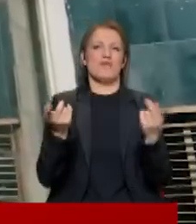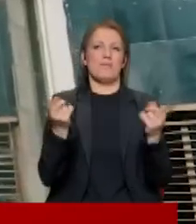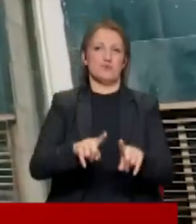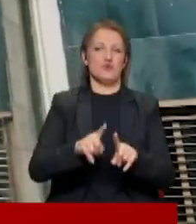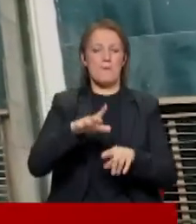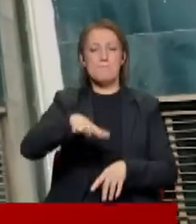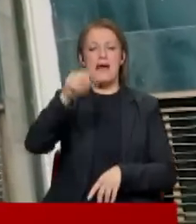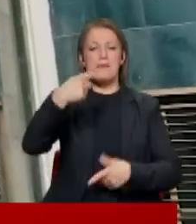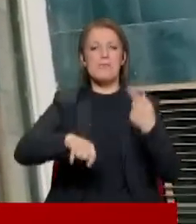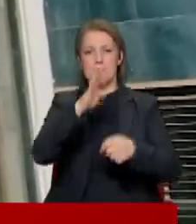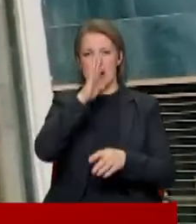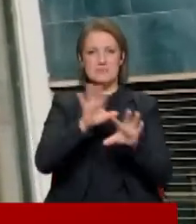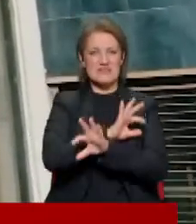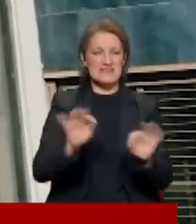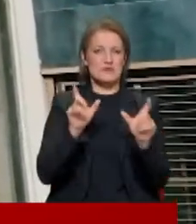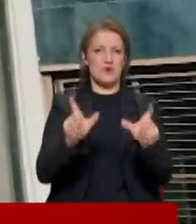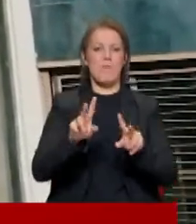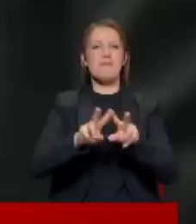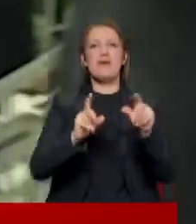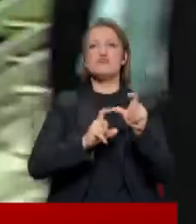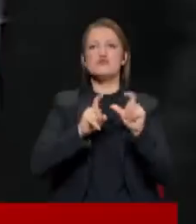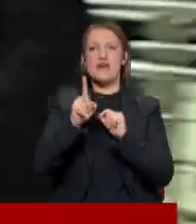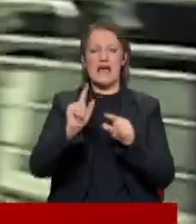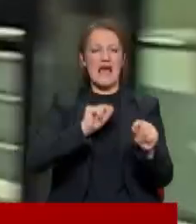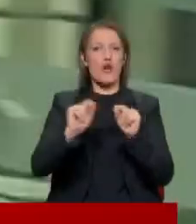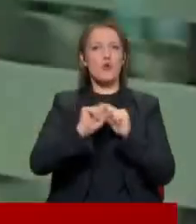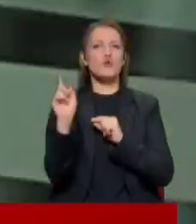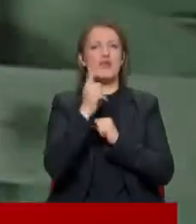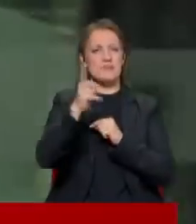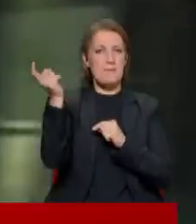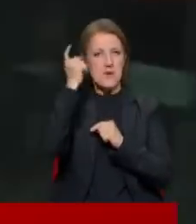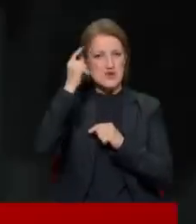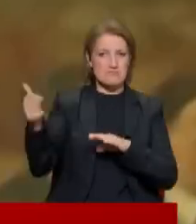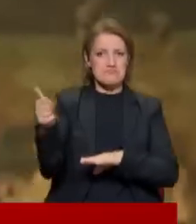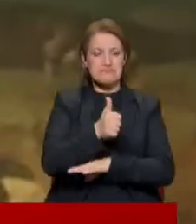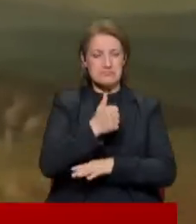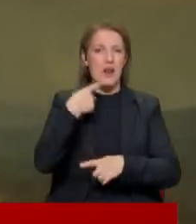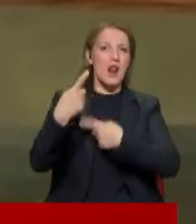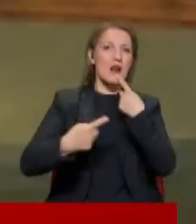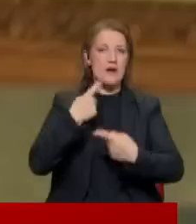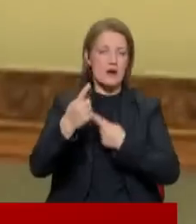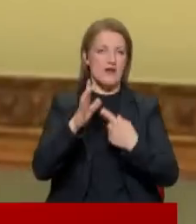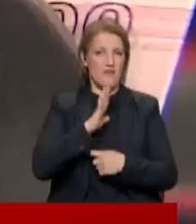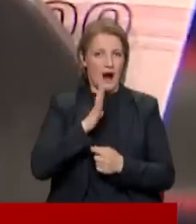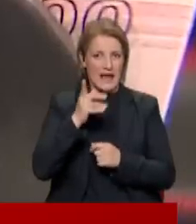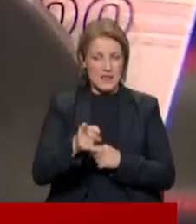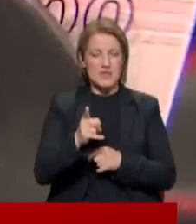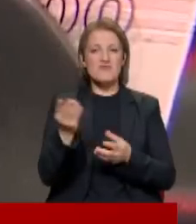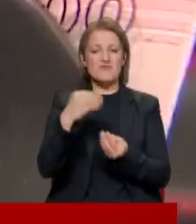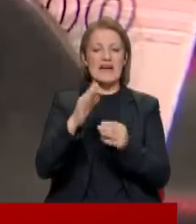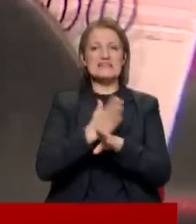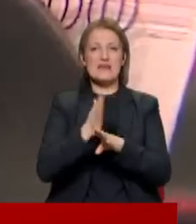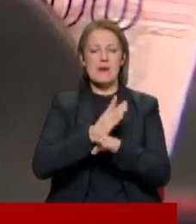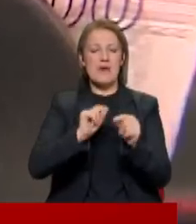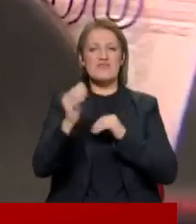Merkez Bankası'nın bağımsızlığını savunan Mehmet Şimşek'in ekonomi yönetiminin başına geçeceğine yönelik iddialar konuşulurken faiz